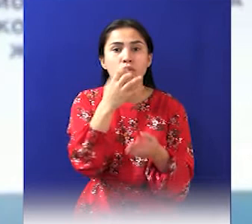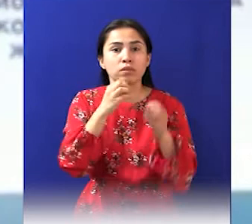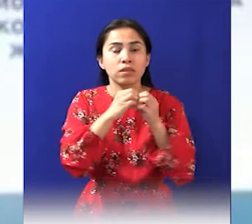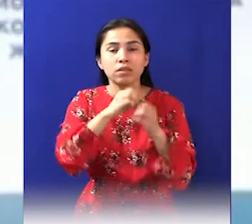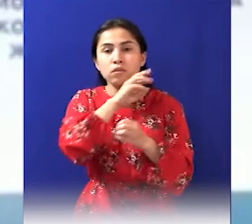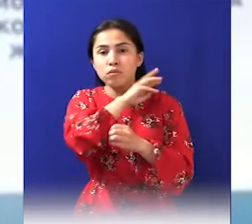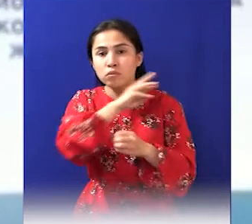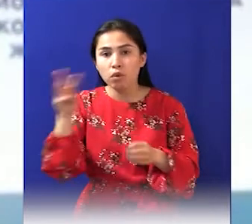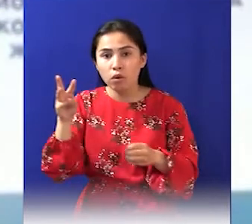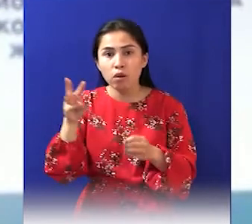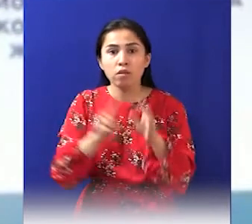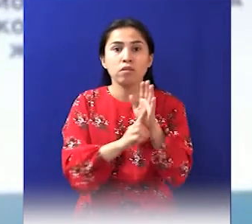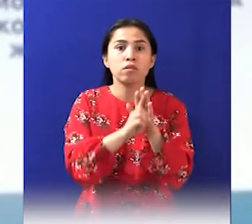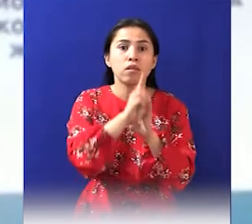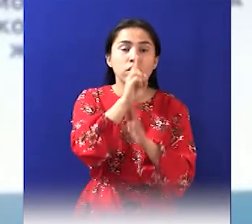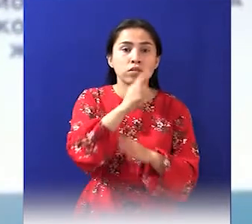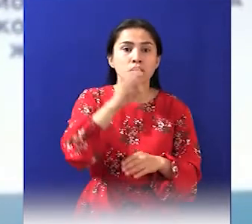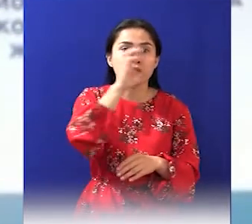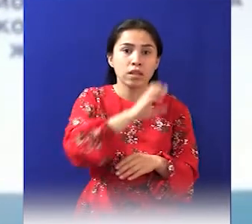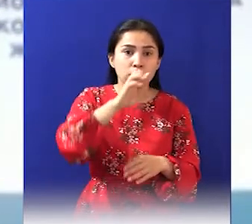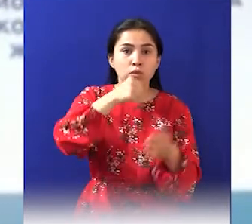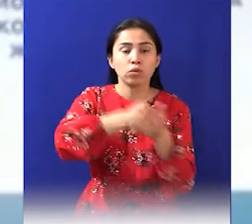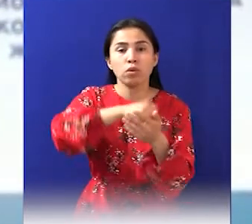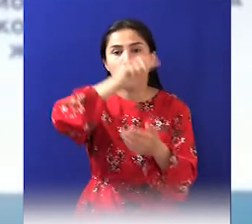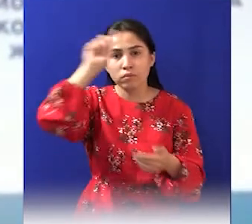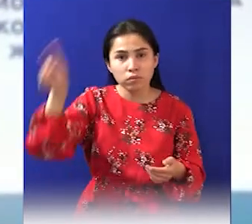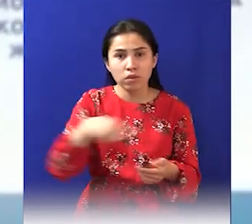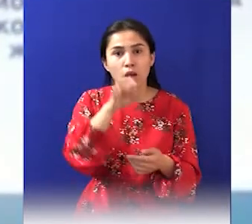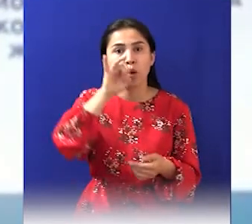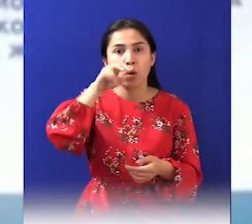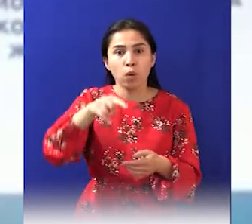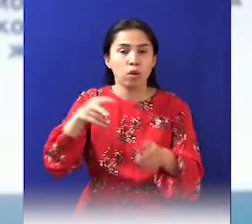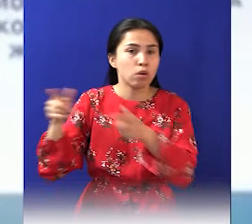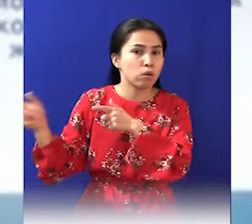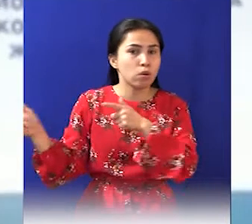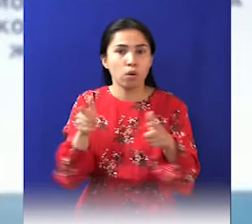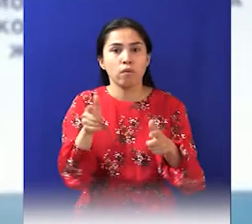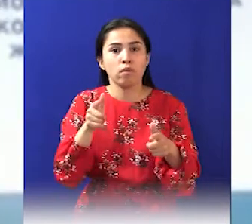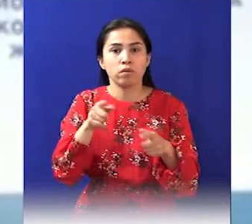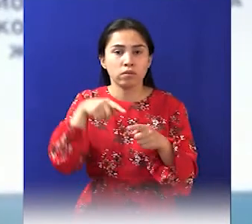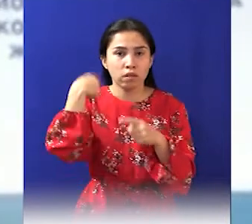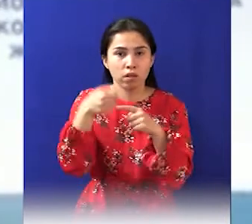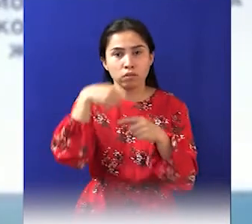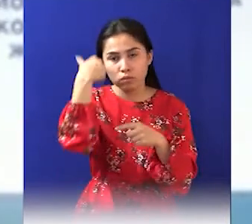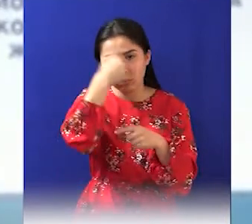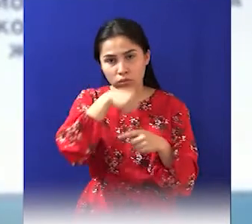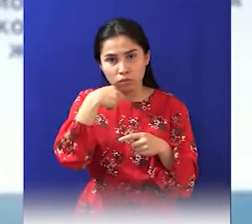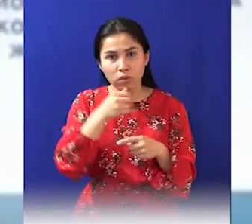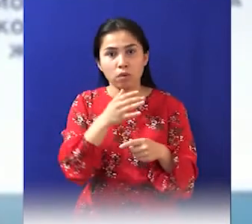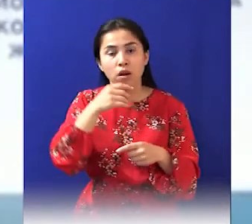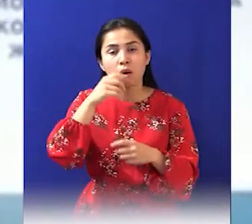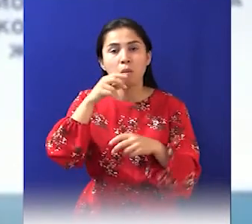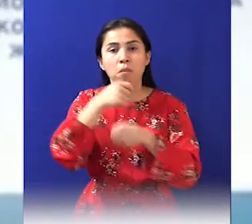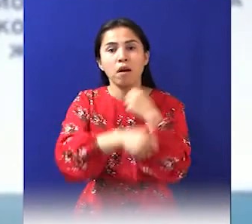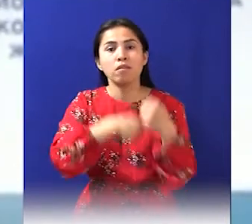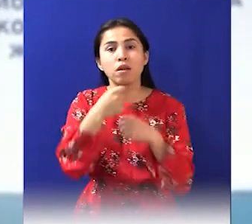жасалған құлшылықтарымызды, 12 ай бойы жасаған әр күндегі жасап келе жатқан құлшылықтарымызды үдете түсетін Рамазан айы,